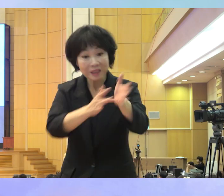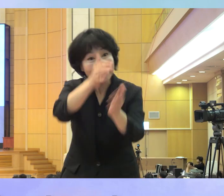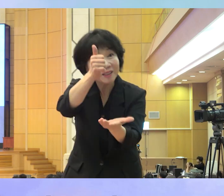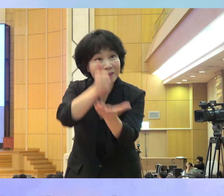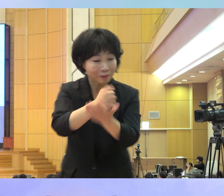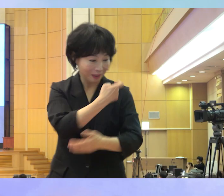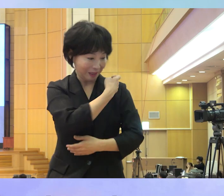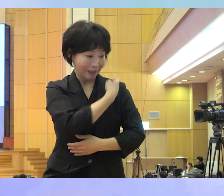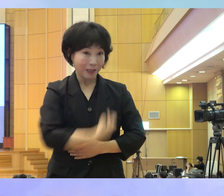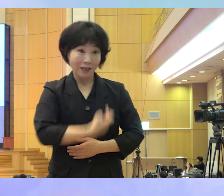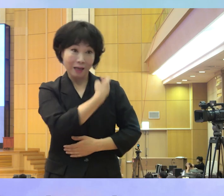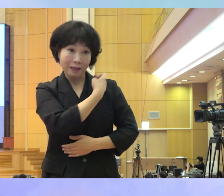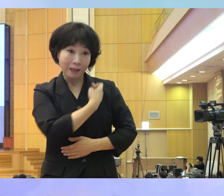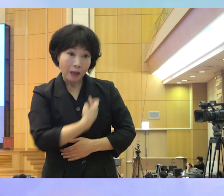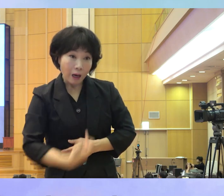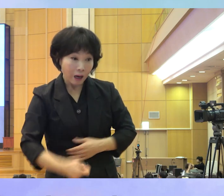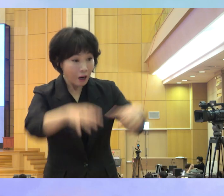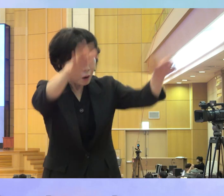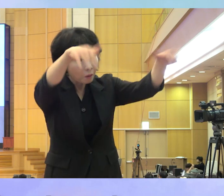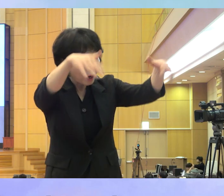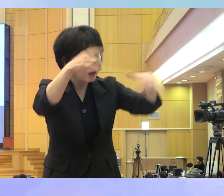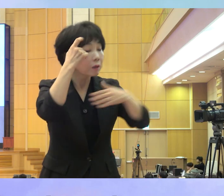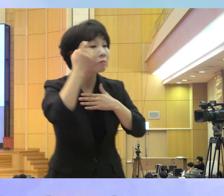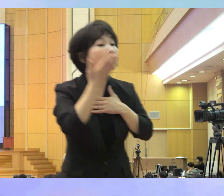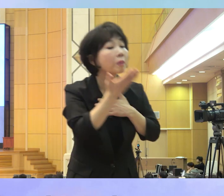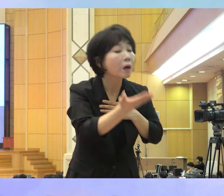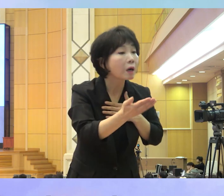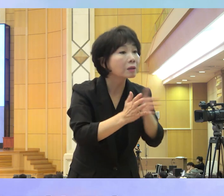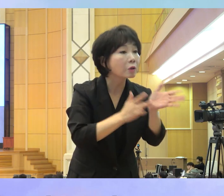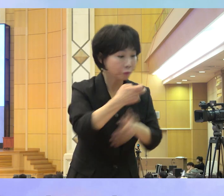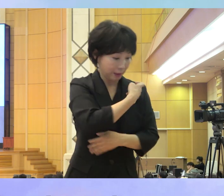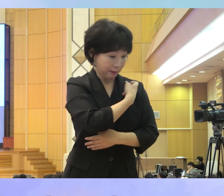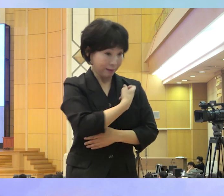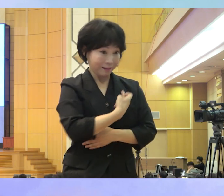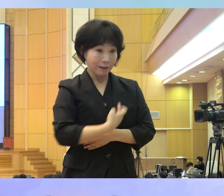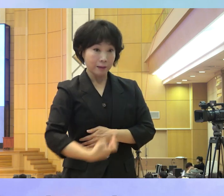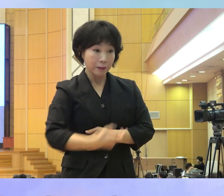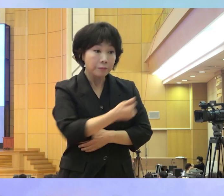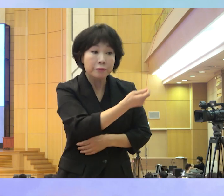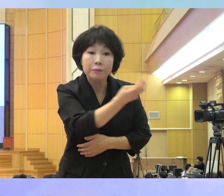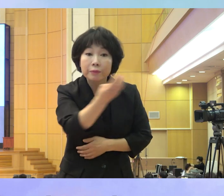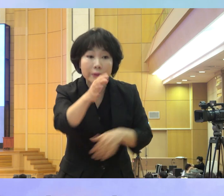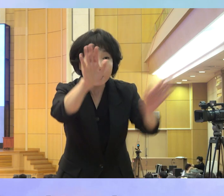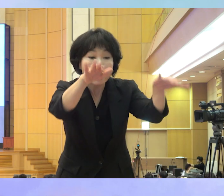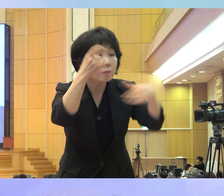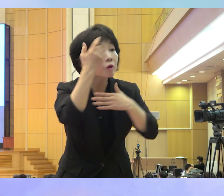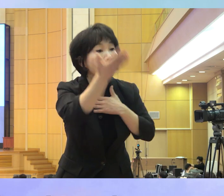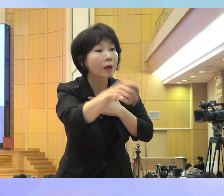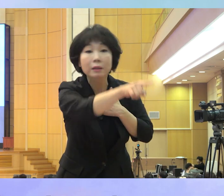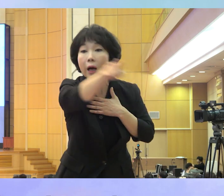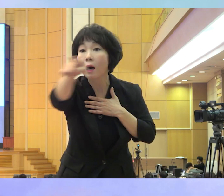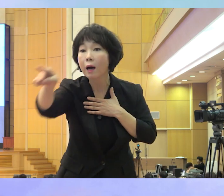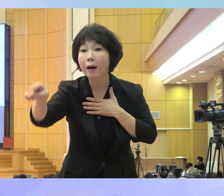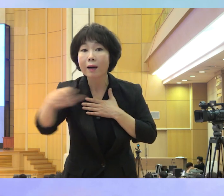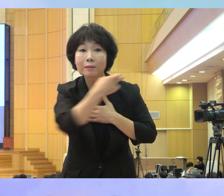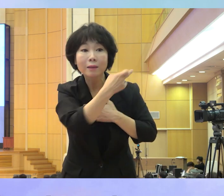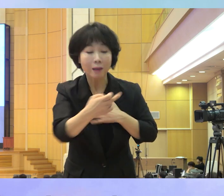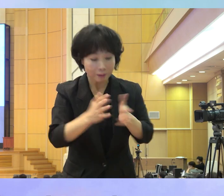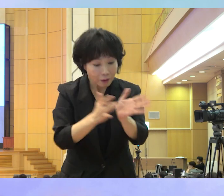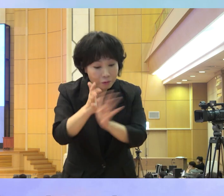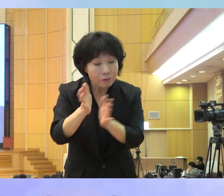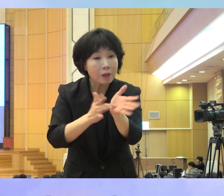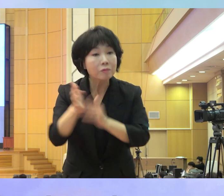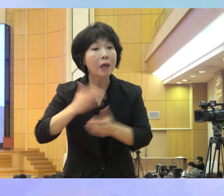제자들에게 뭐라고 나를 누구라고 알고 믿나 하고 예수님이 물어봤죠. 그랬더니 아무도